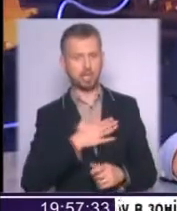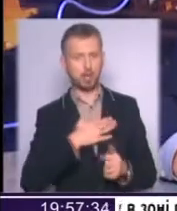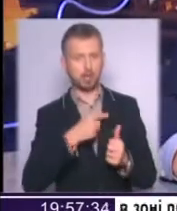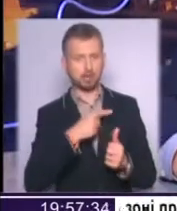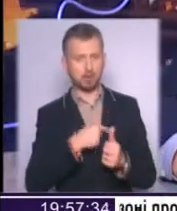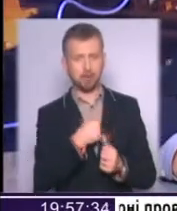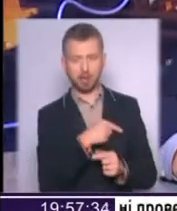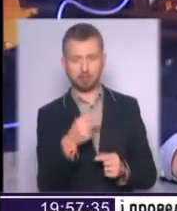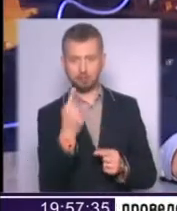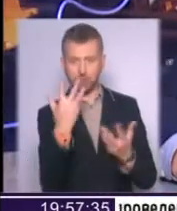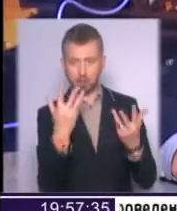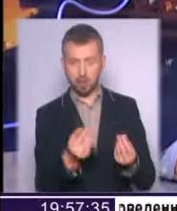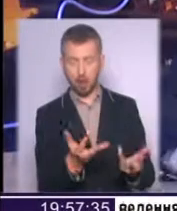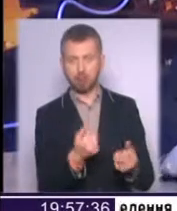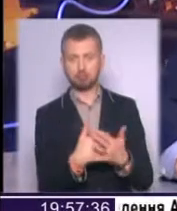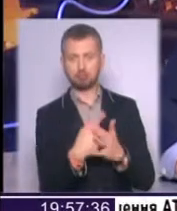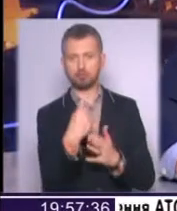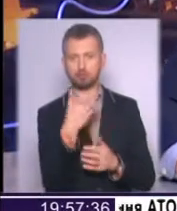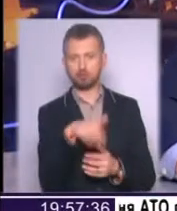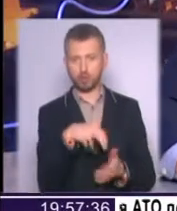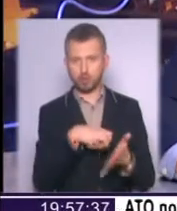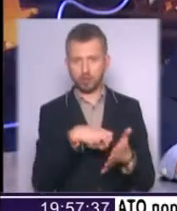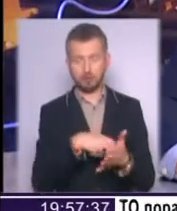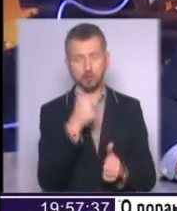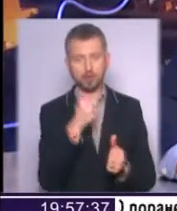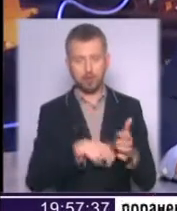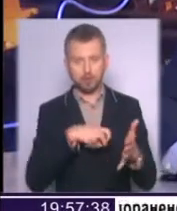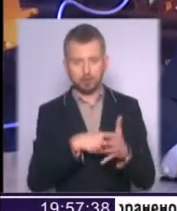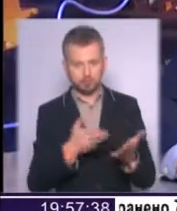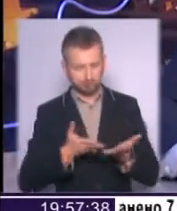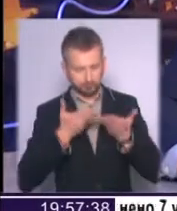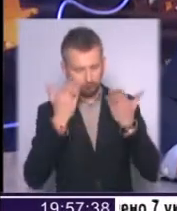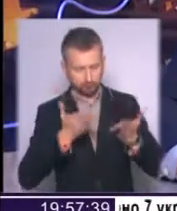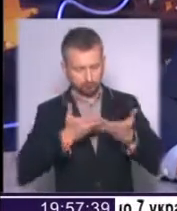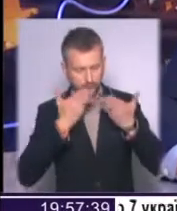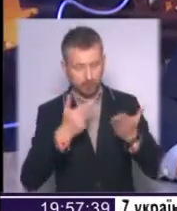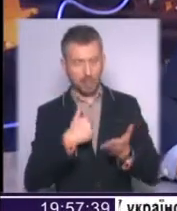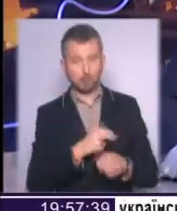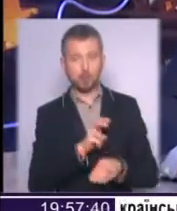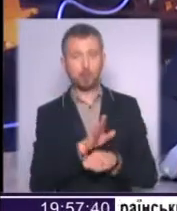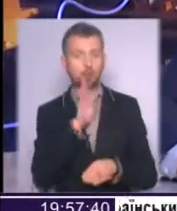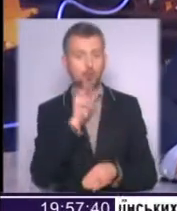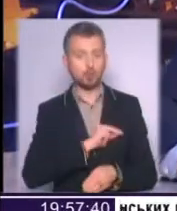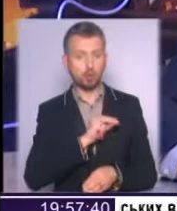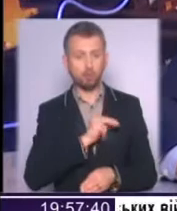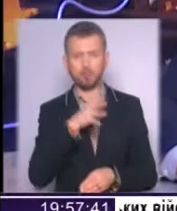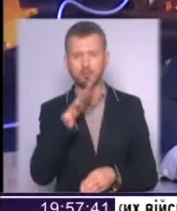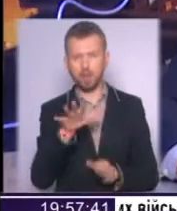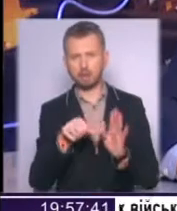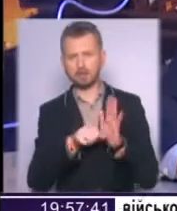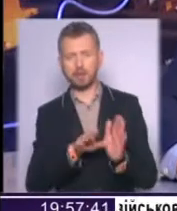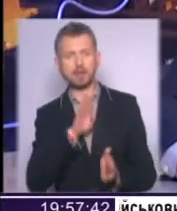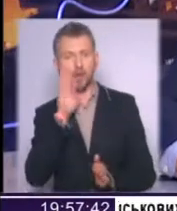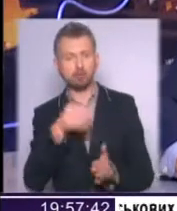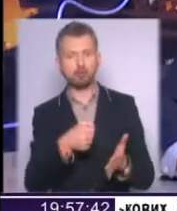біля 100 листів, щоб ви розуміли. Кожен лист ми читаємо уважно, я приходжу вранці на роботу. В 5 ранку, в 6 і